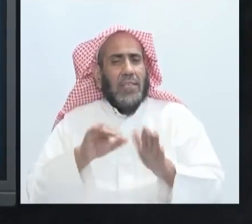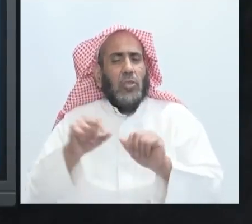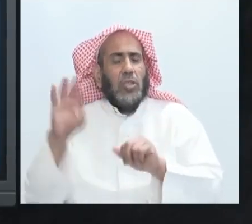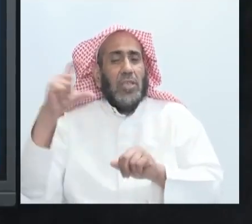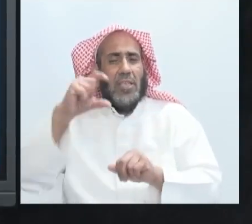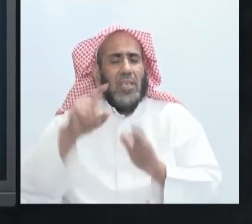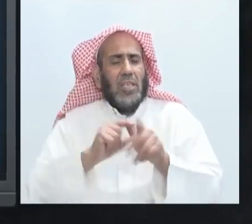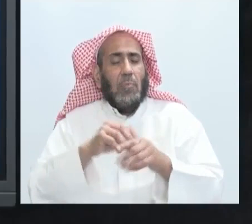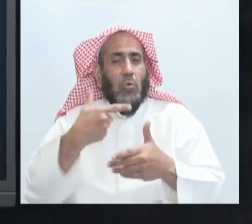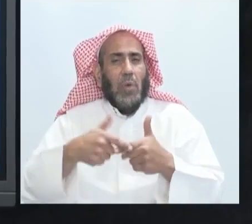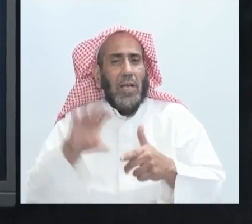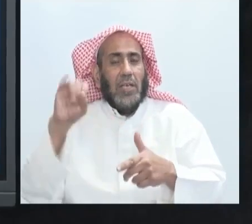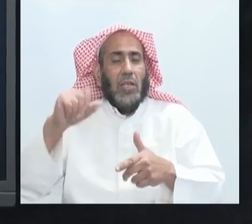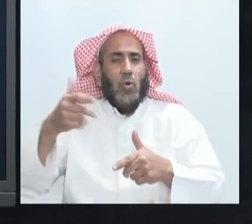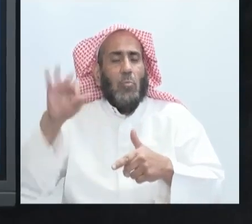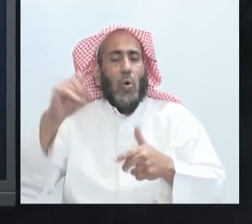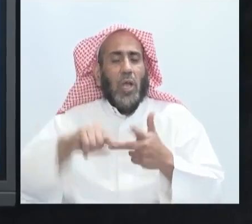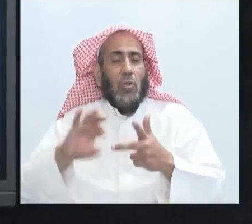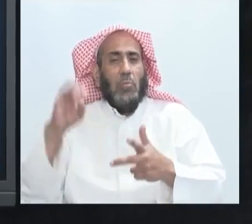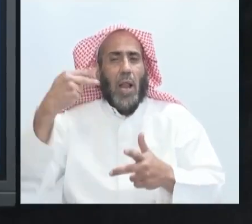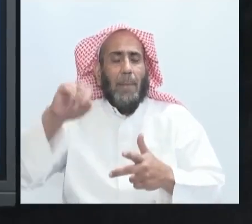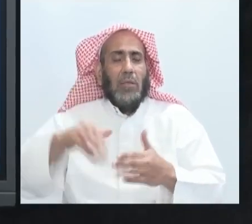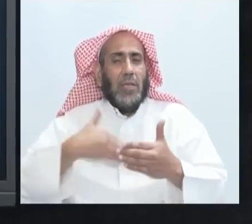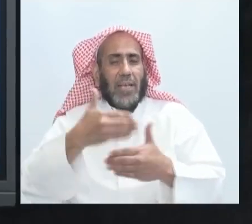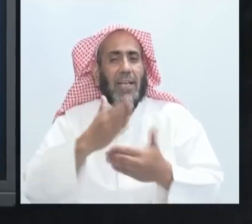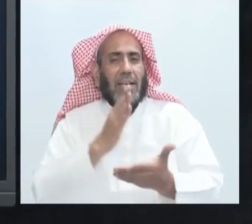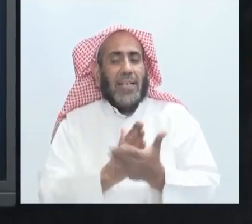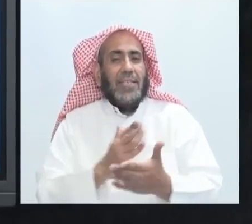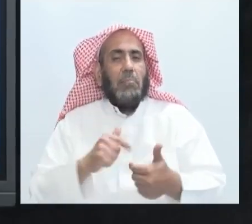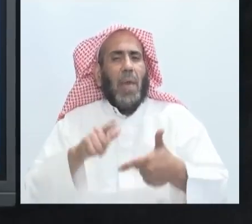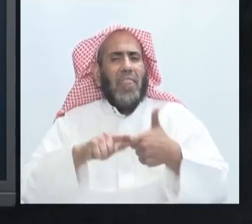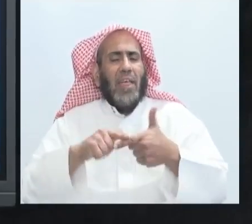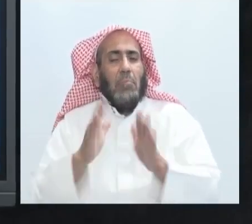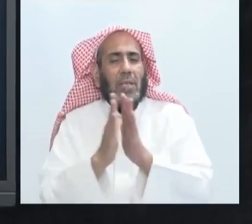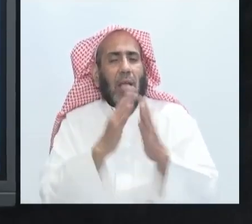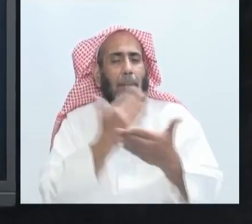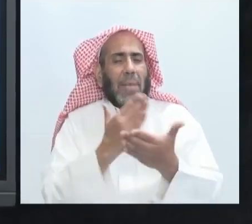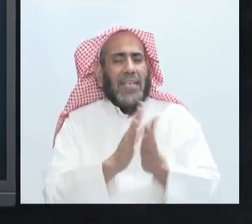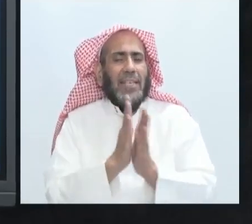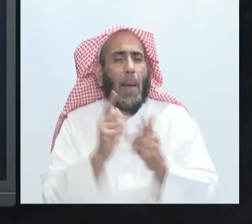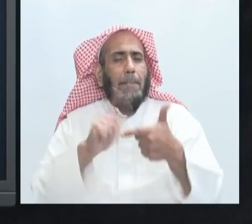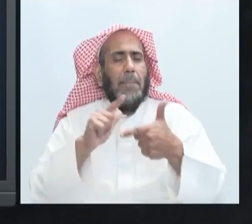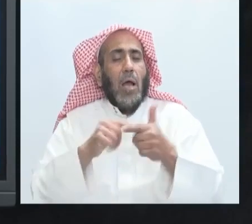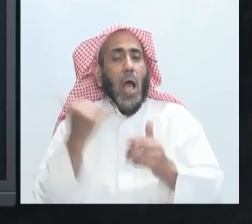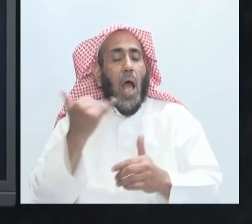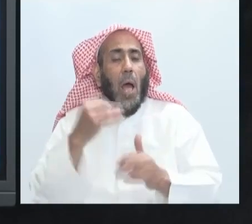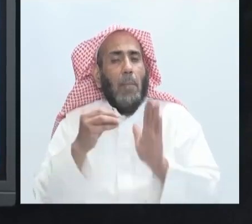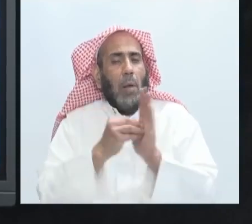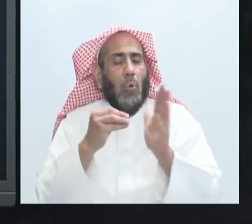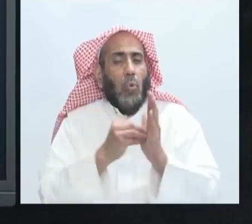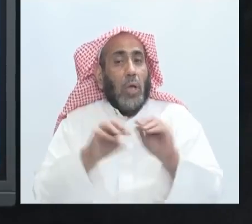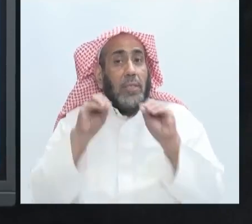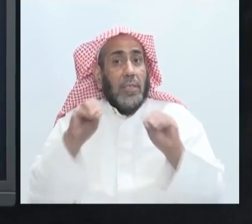الجاهلي وصدر الاسلام ثم الاموي والعباسي اليوم ننتقل الى القسم الثاني من اقسام الكتاب ايضا تحدث عن اهم الموضوعات التي